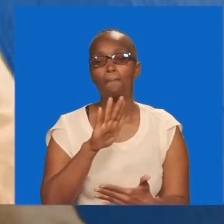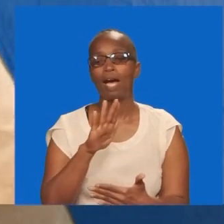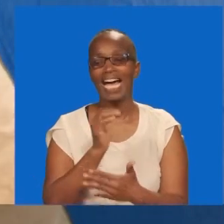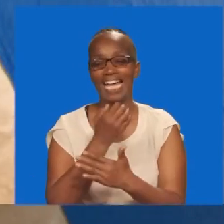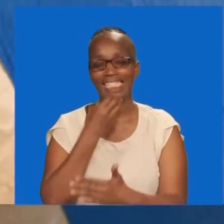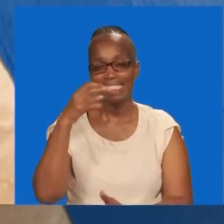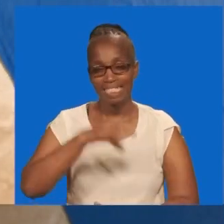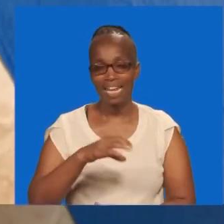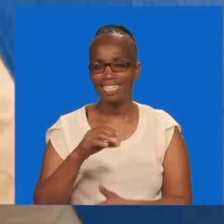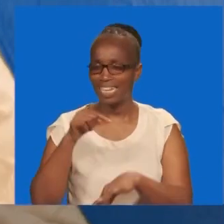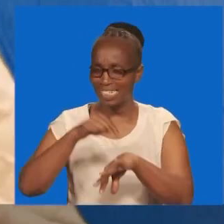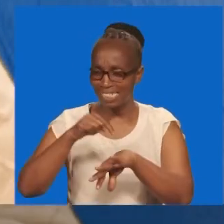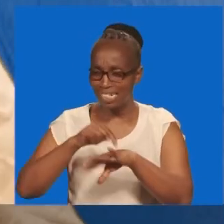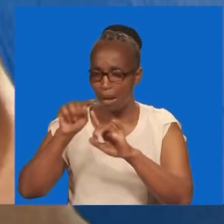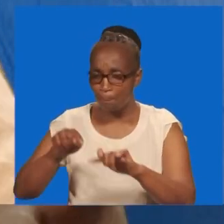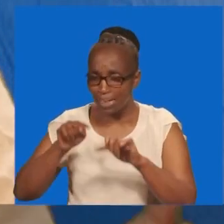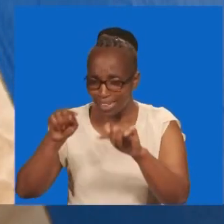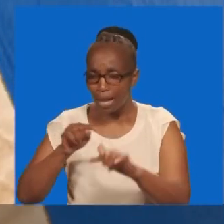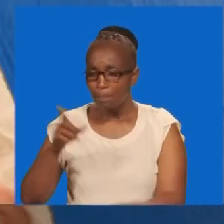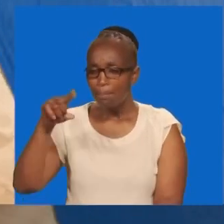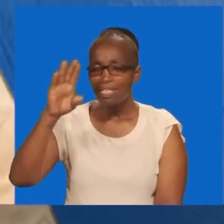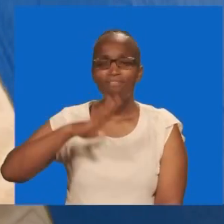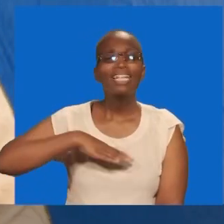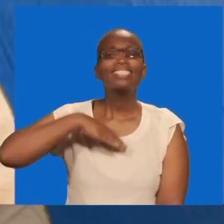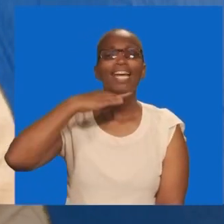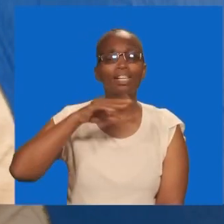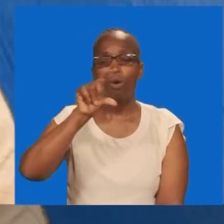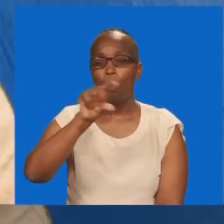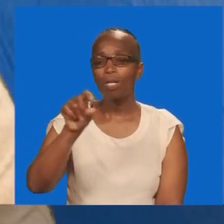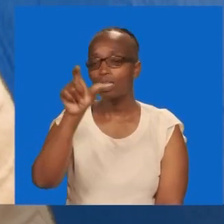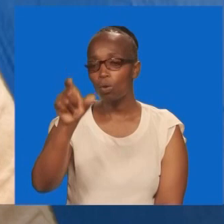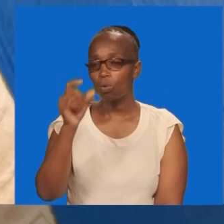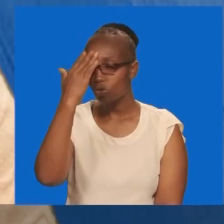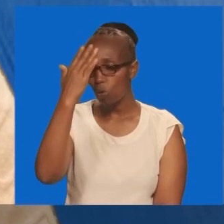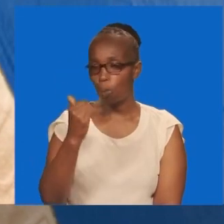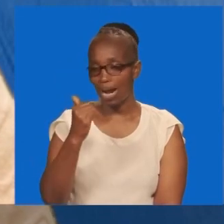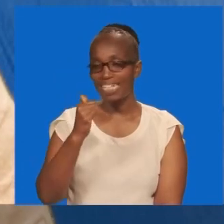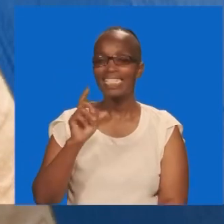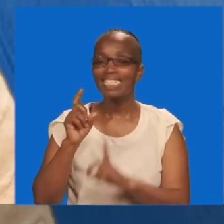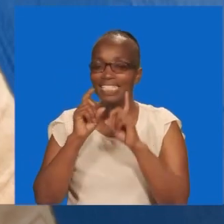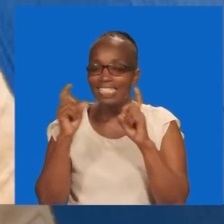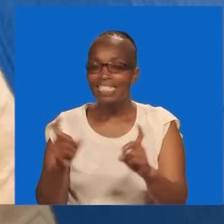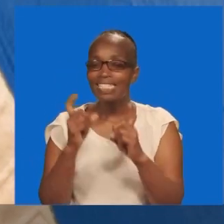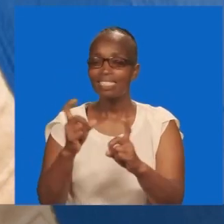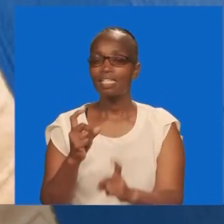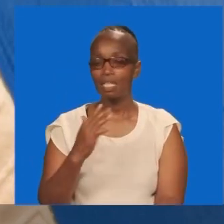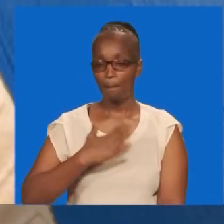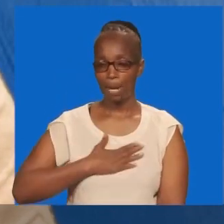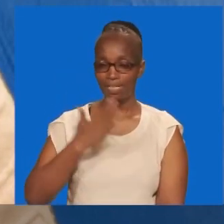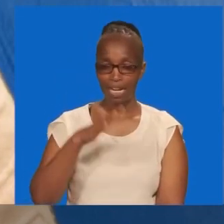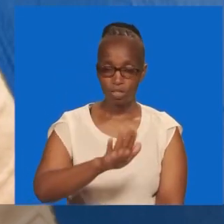na kuzaliwa, na ikafika wakati akafa msalabani ni kwa sababu yetu, yangu na yako.